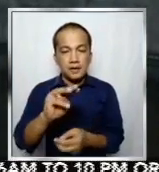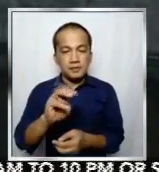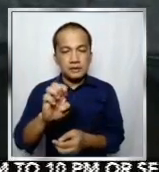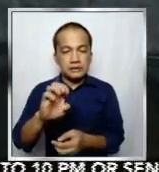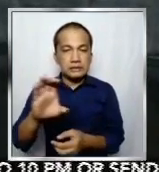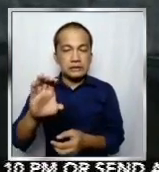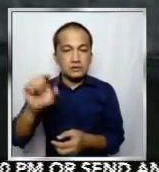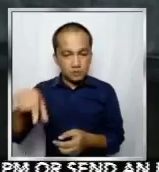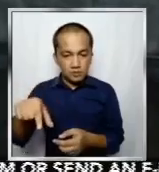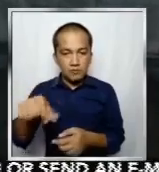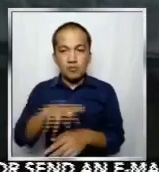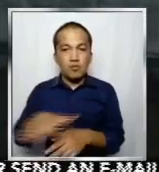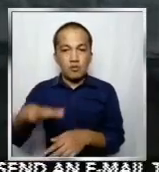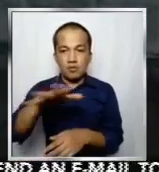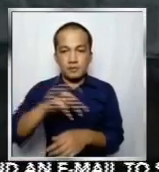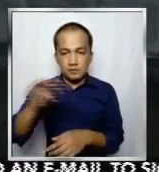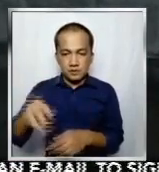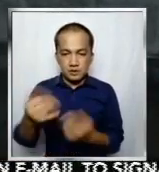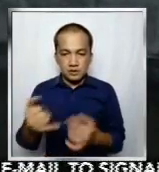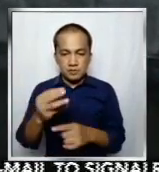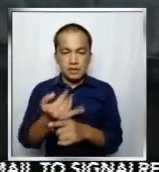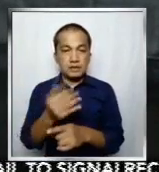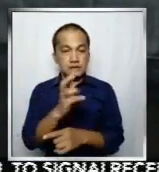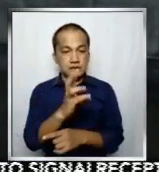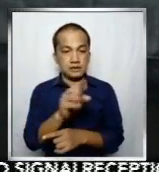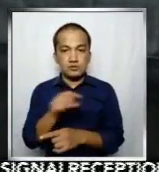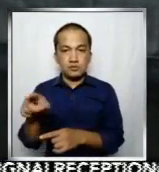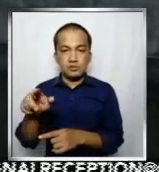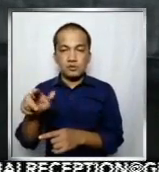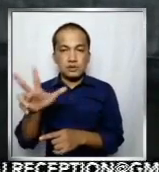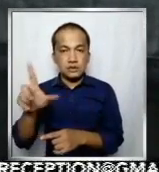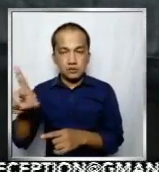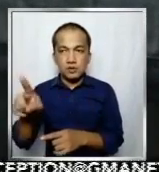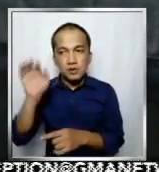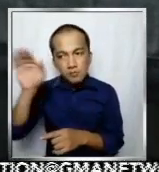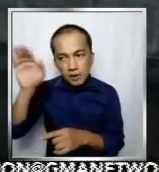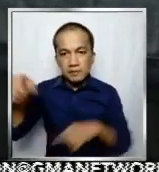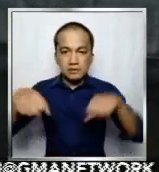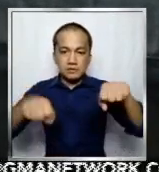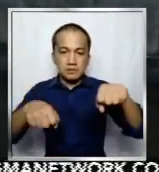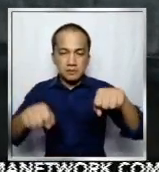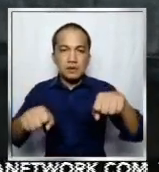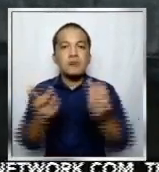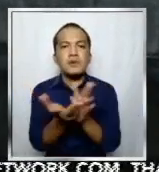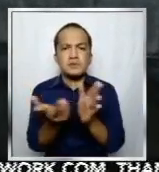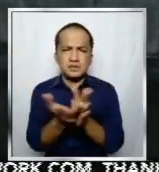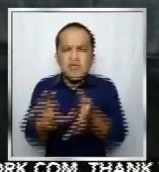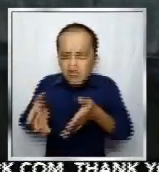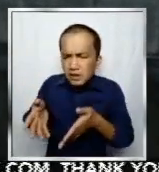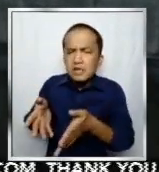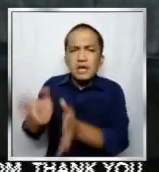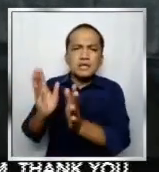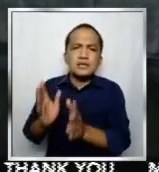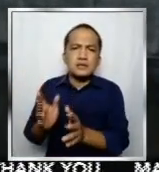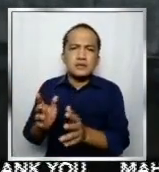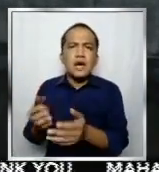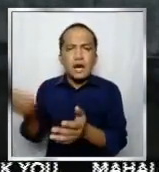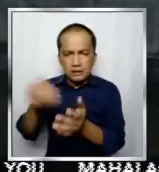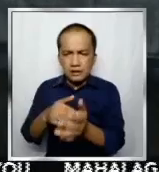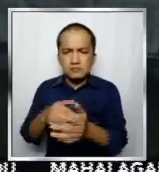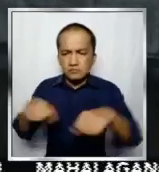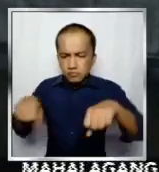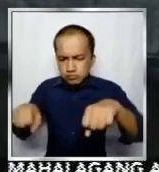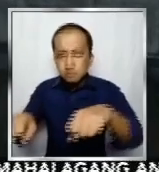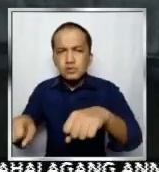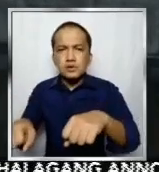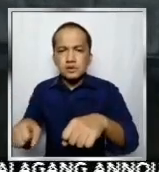simula ngayong May 16 hanggang 31, umaapela ang mga tricycle driver dito sa Pasig na payagan na silang muling makapasada para muli raw